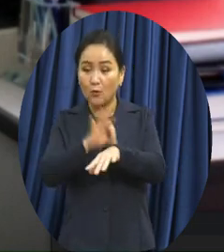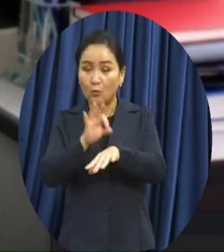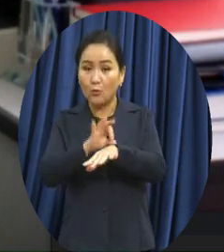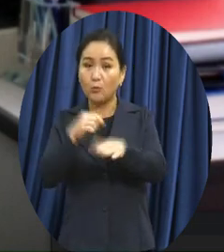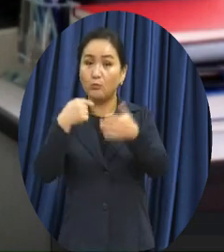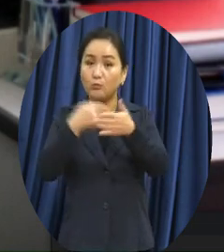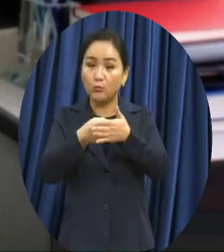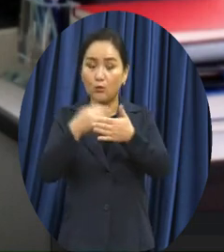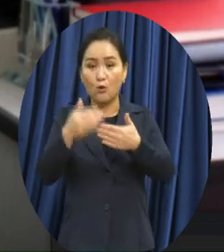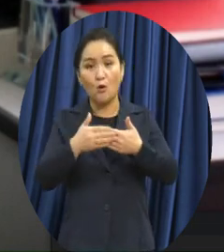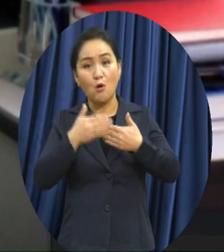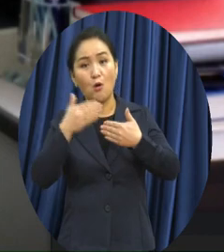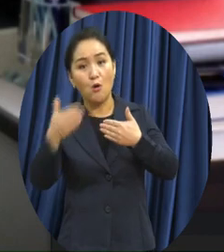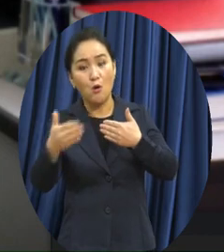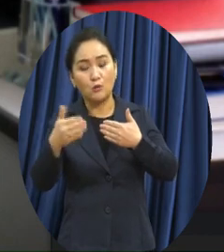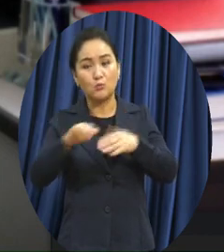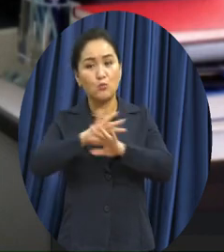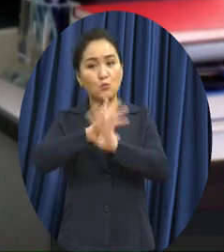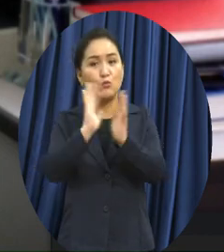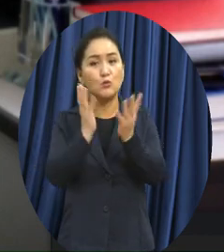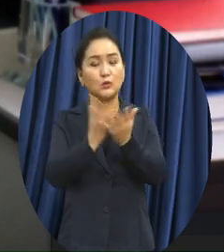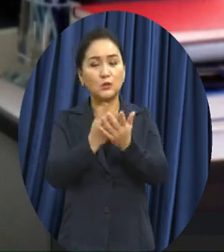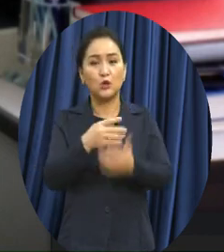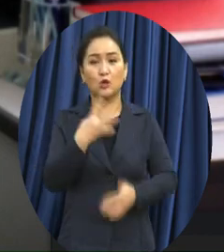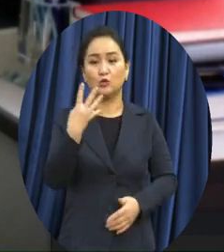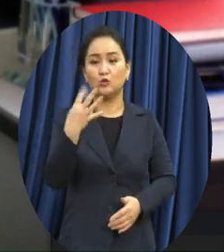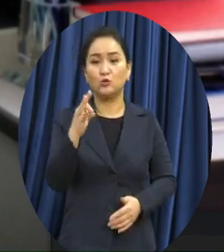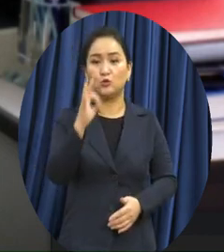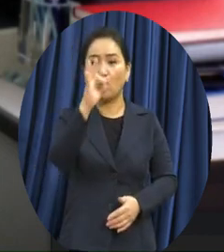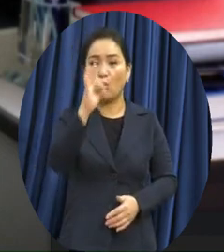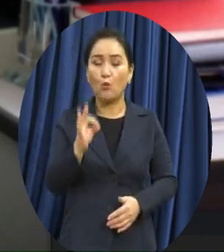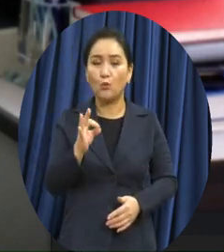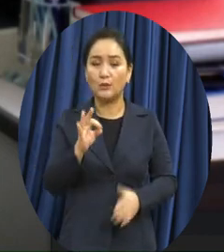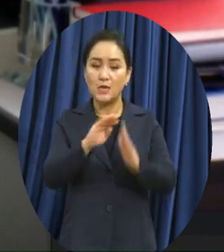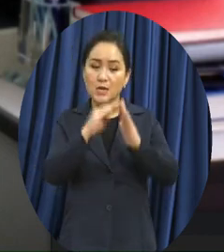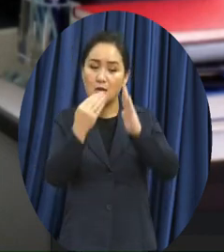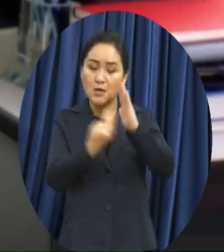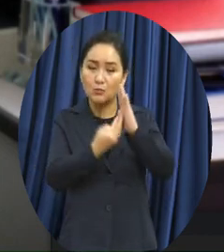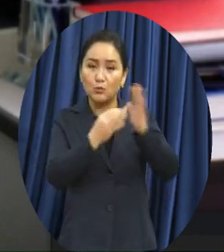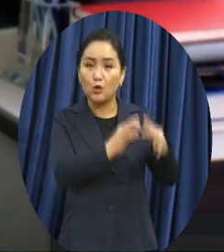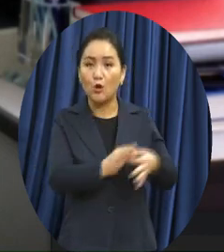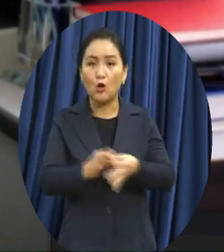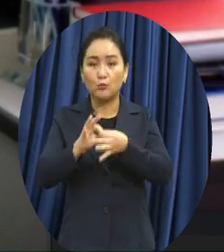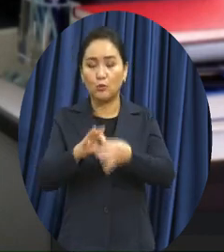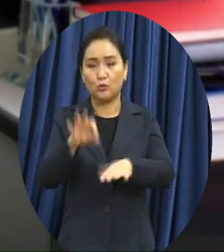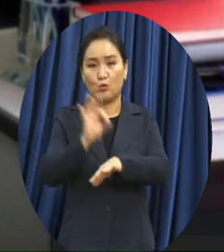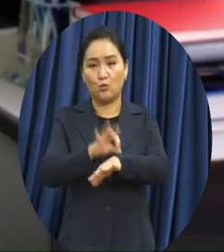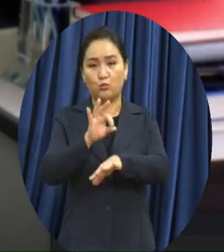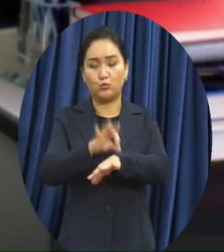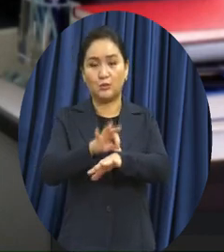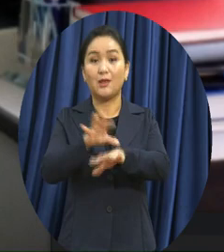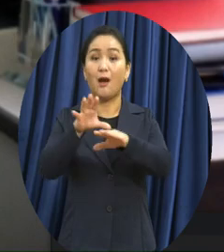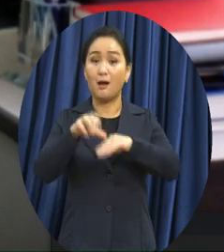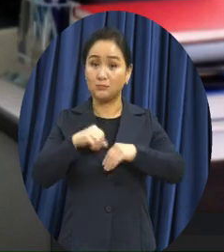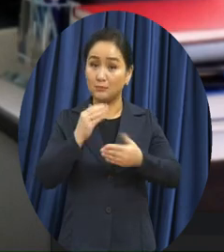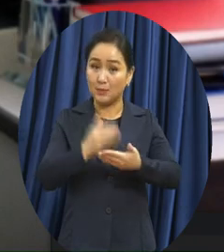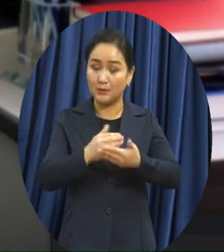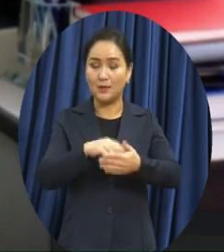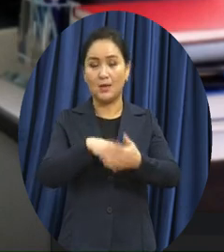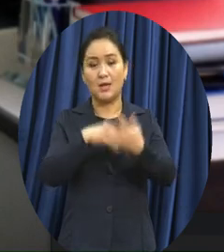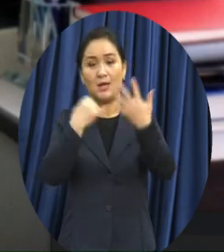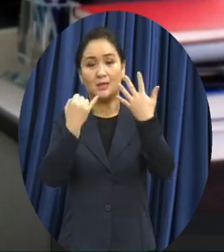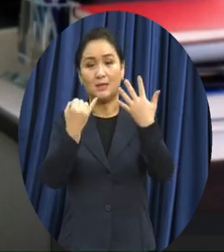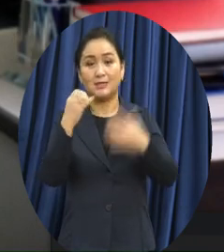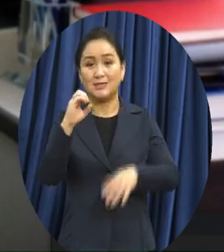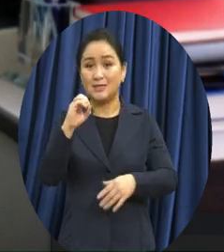хойш нийт одоо батлагдсан тохиолдлын 40% нь гэр бүлээс хамааралтай халдварт өртсөн байна. За 60% нь